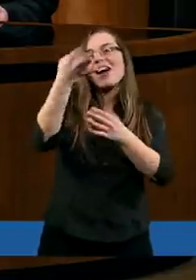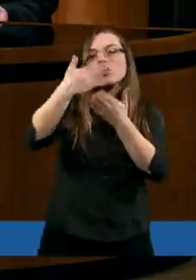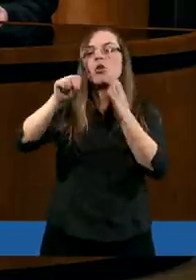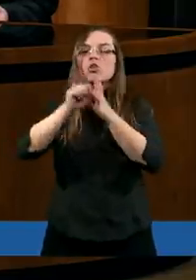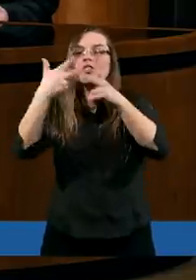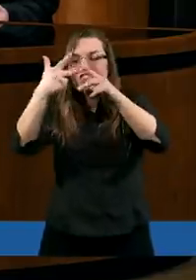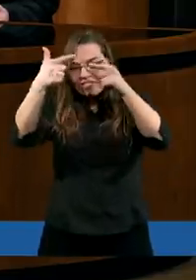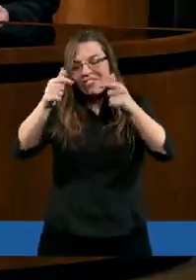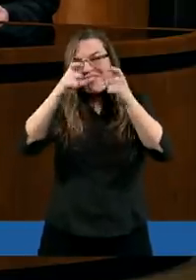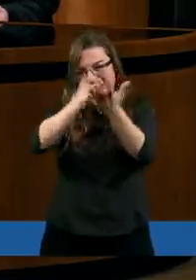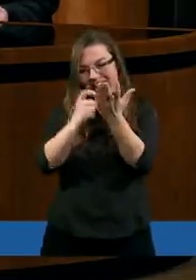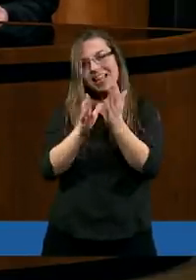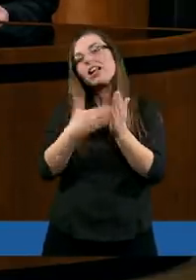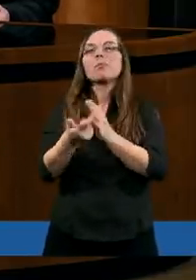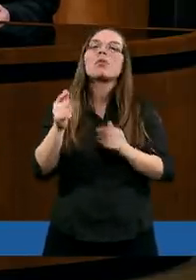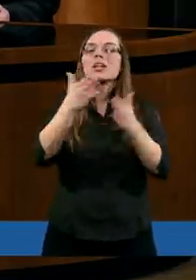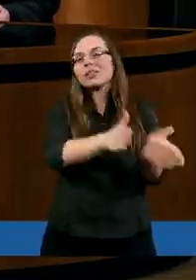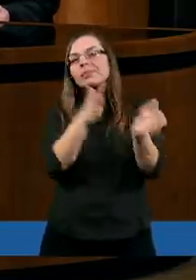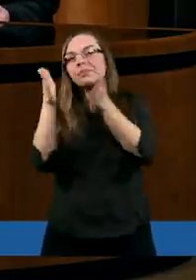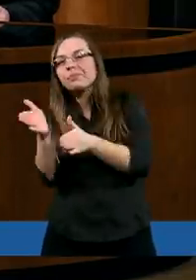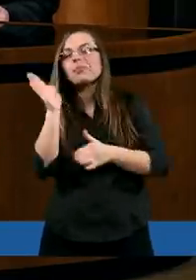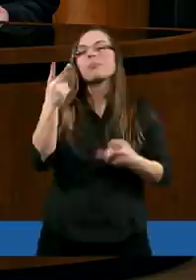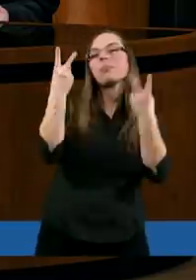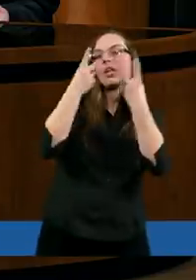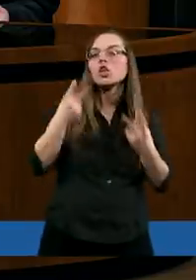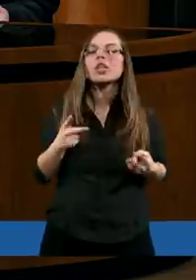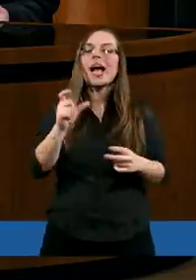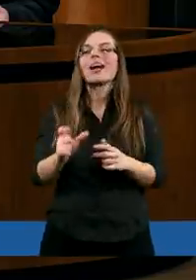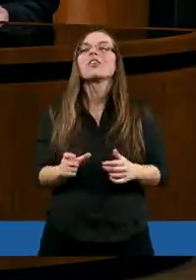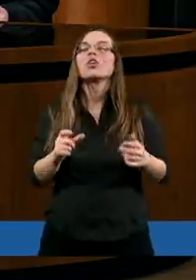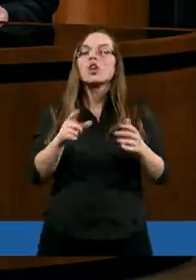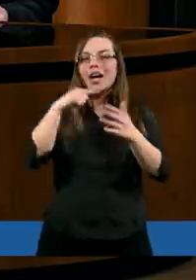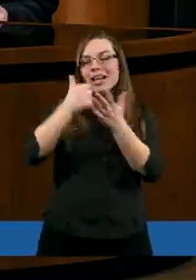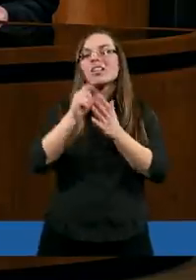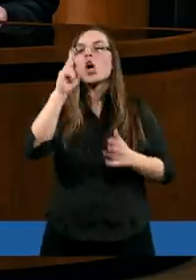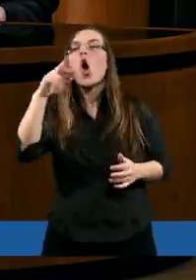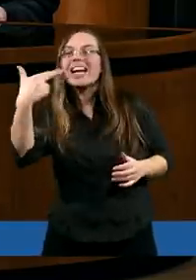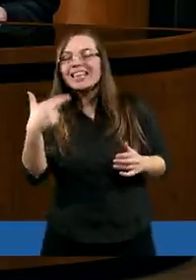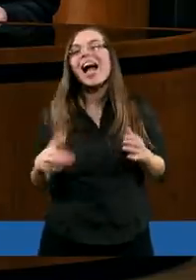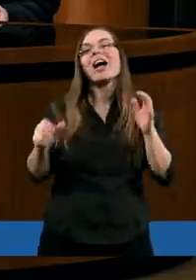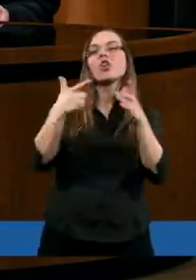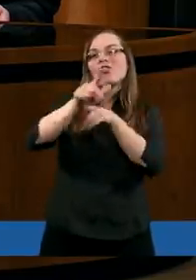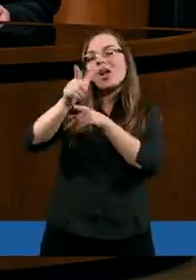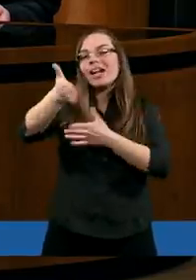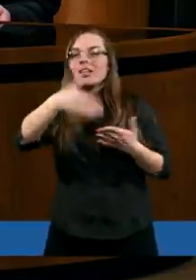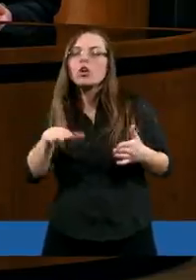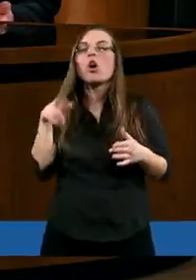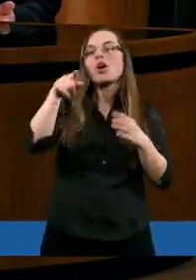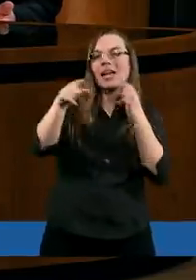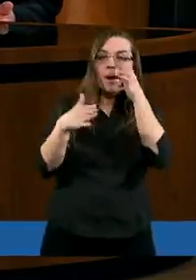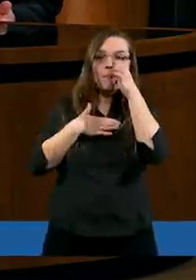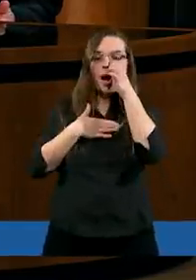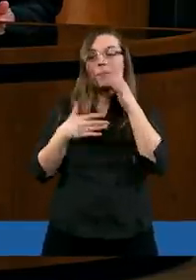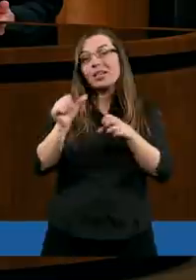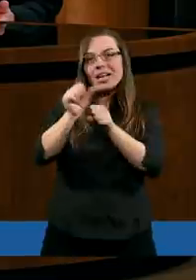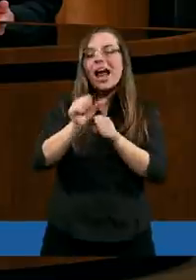werset. Dalej będziemy czytać z pierwszego listu do Koryntian, 12 rozdział. I tam mamy